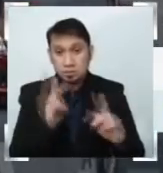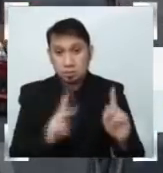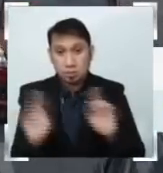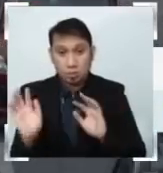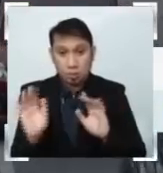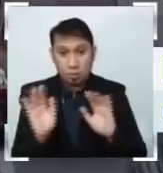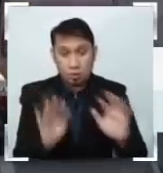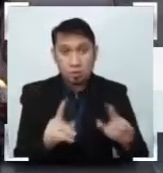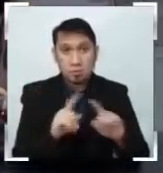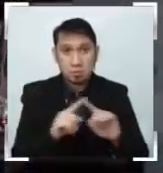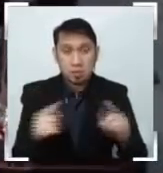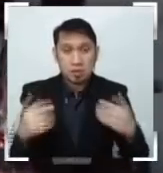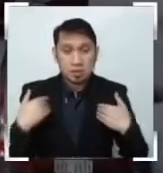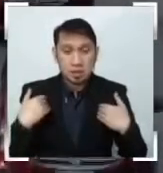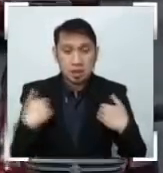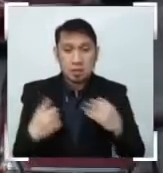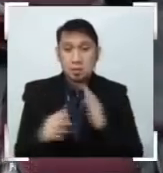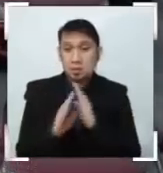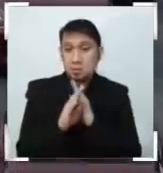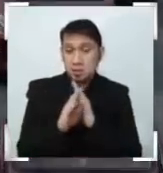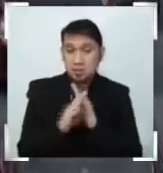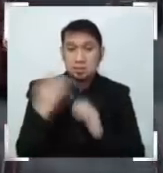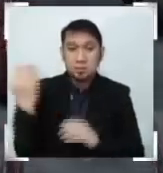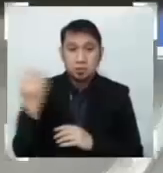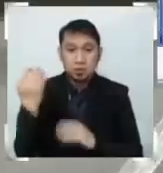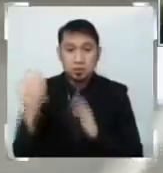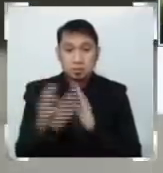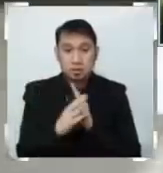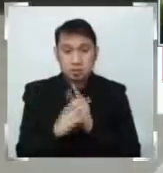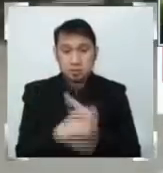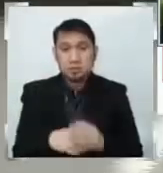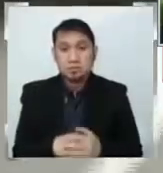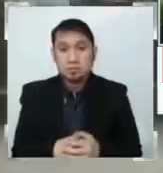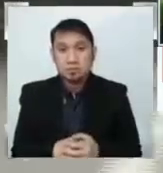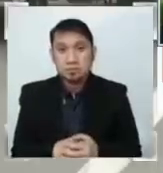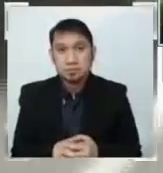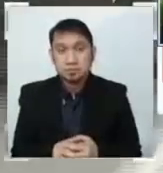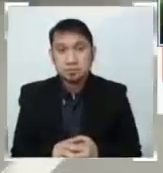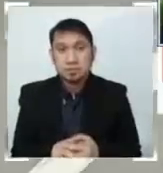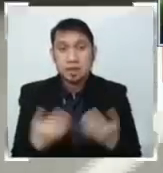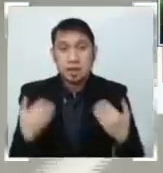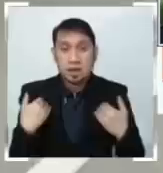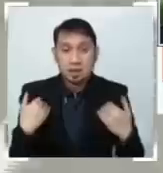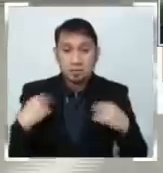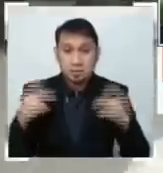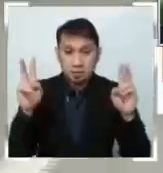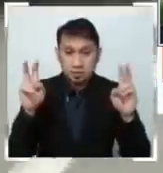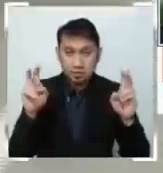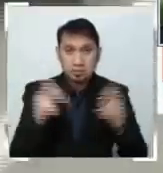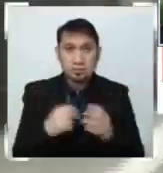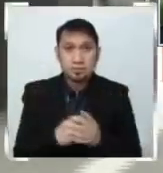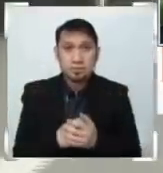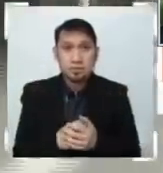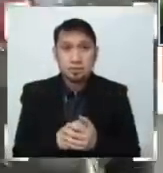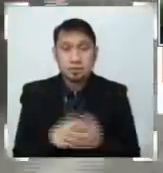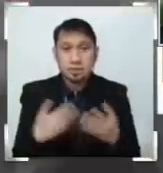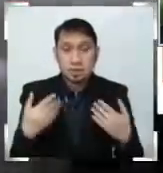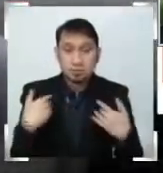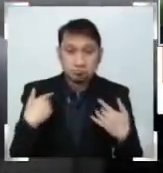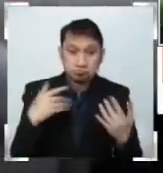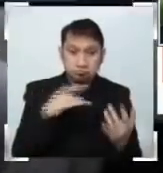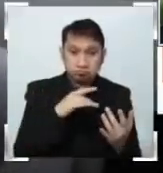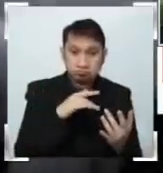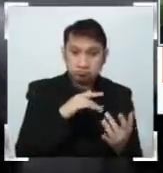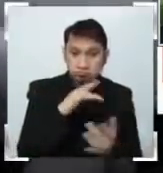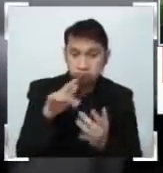naman daw na rescue bus ang DOTR kapag rush hour. Meron po tayong tinatawag na mini loops. Umiikot po sila. For example,